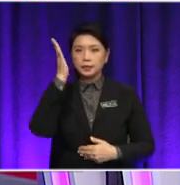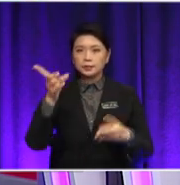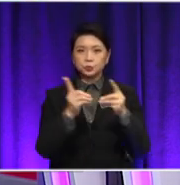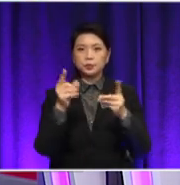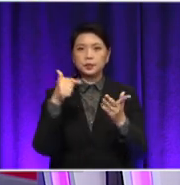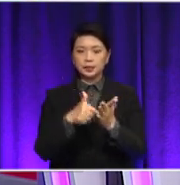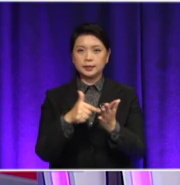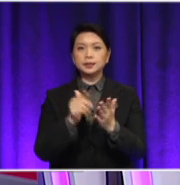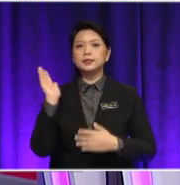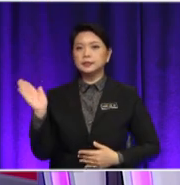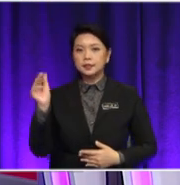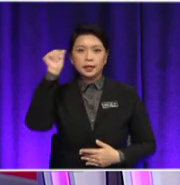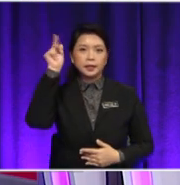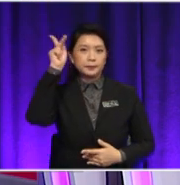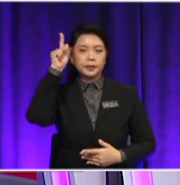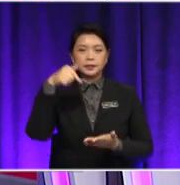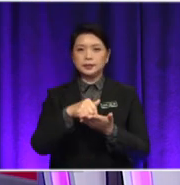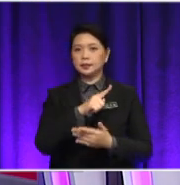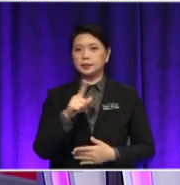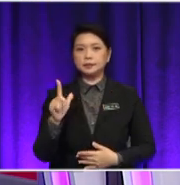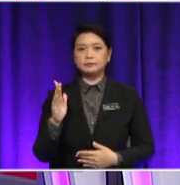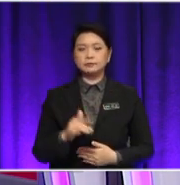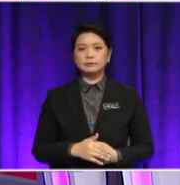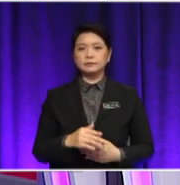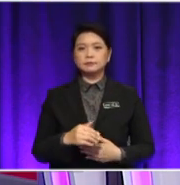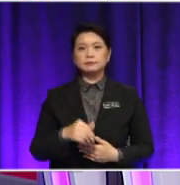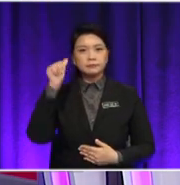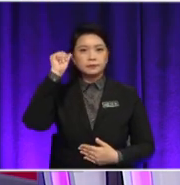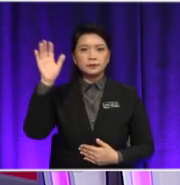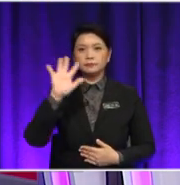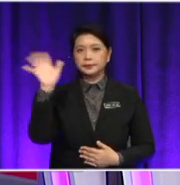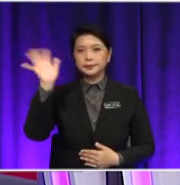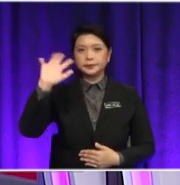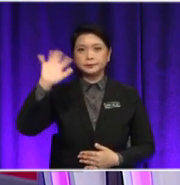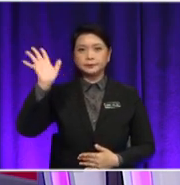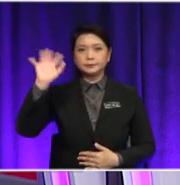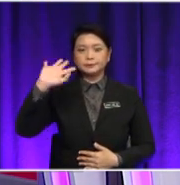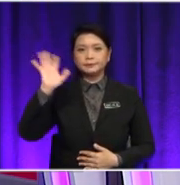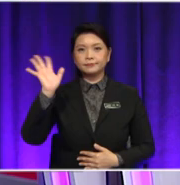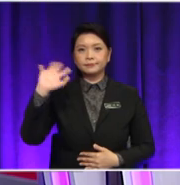Saya Akmal Nazri. Inilah dia slot menengah rendah. Assalamualaikum. Bye-bye.